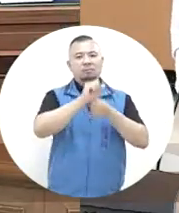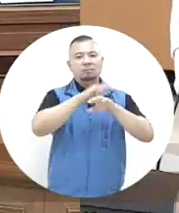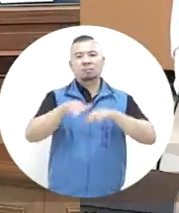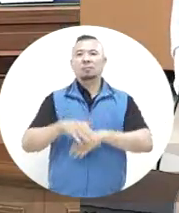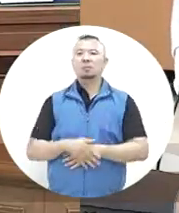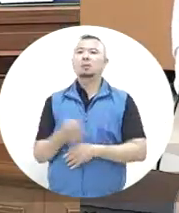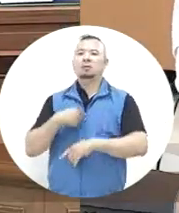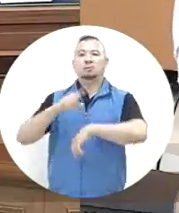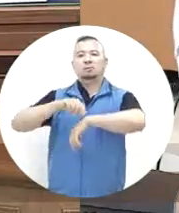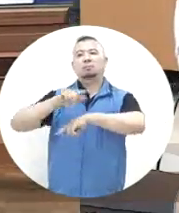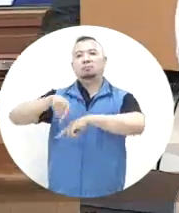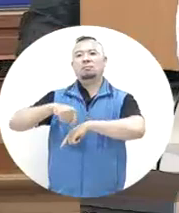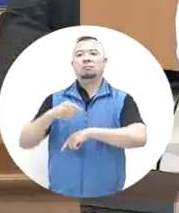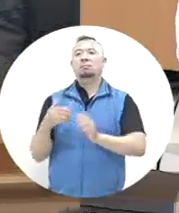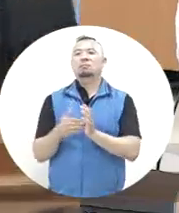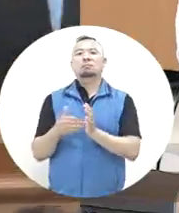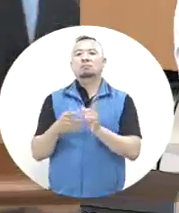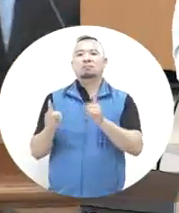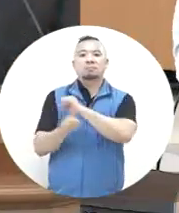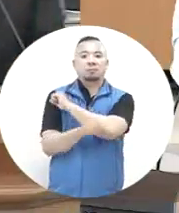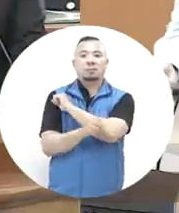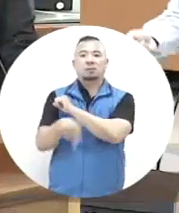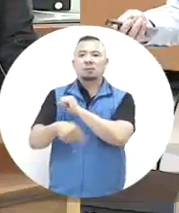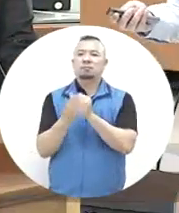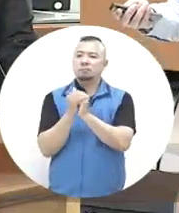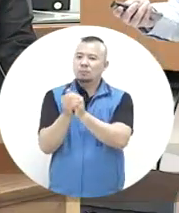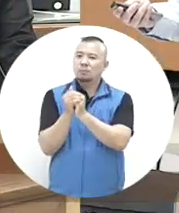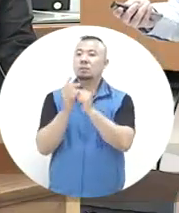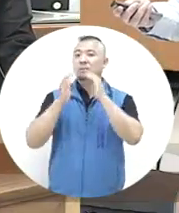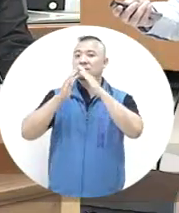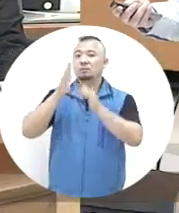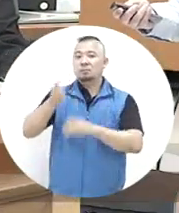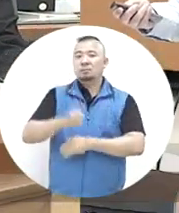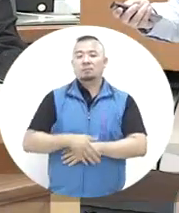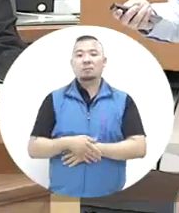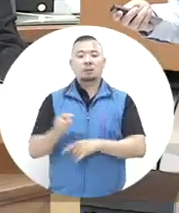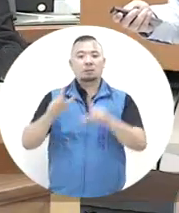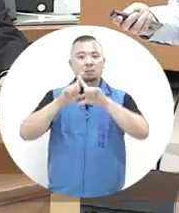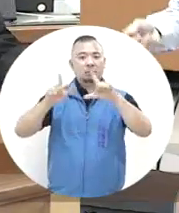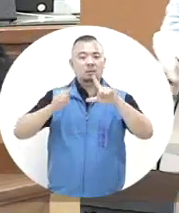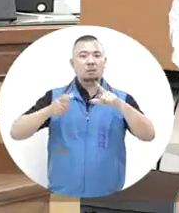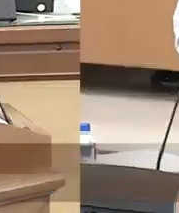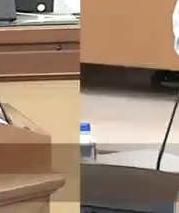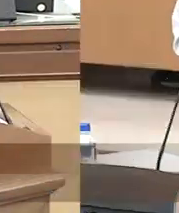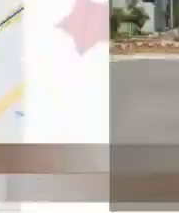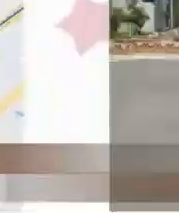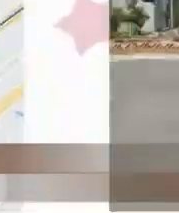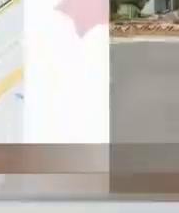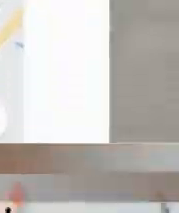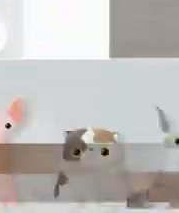的时间已经到了，最后要拜托市长一件事情，就是我们大湖里这个地方啊，